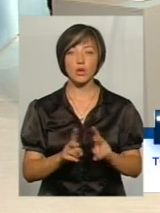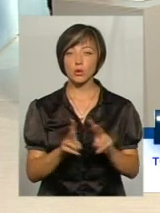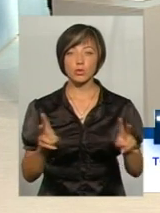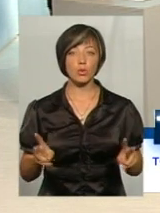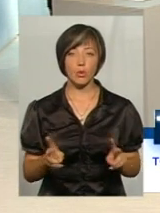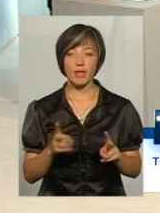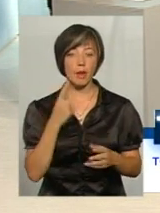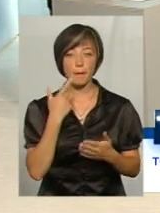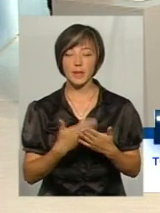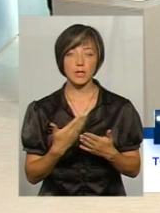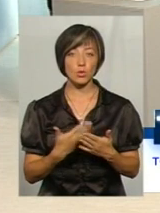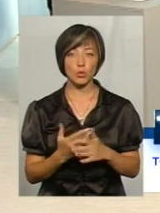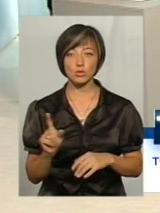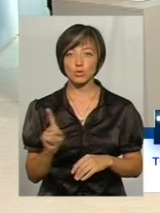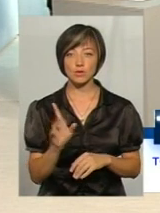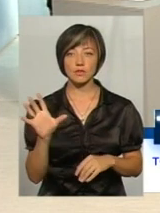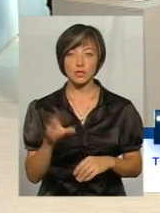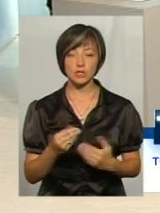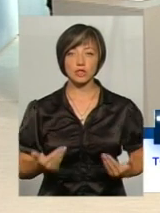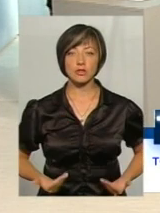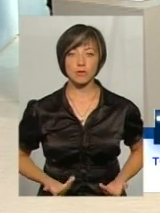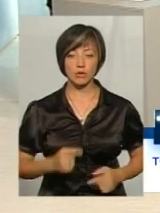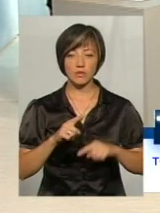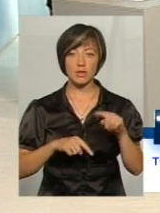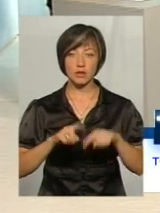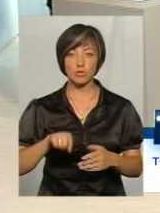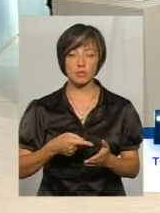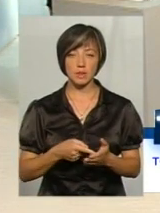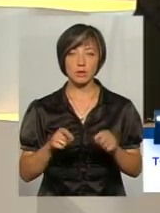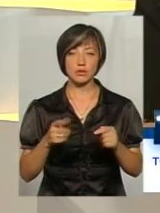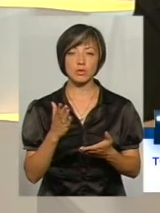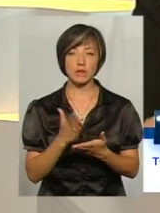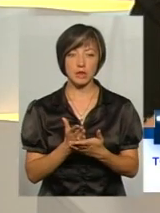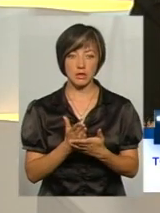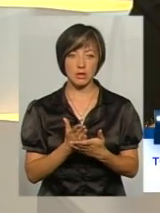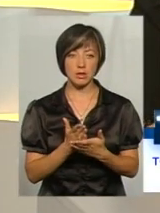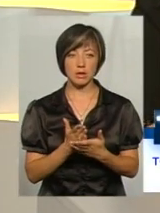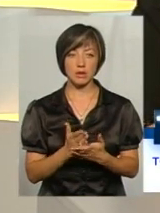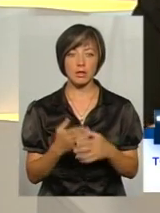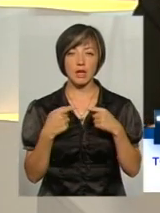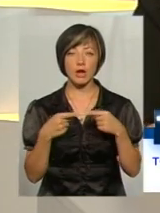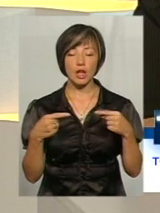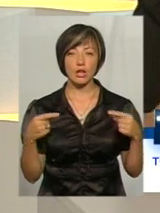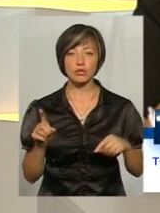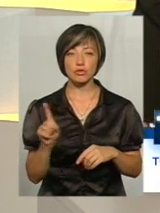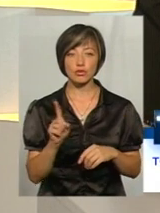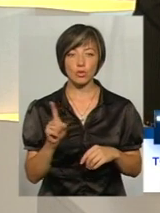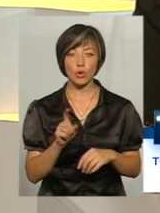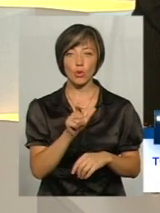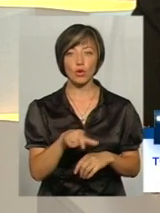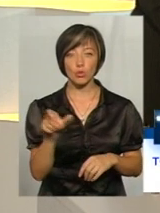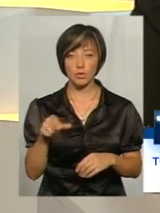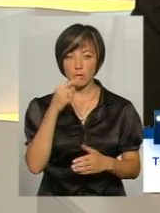напевно, не підозрює, що всі живуть в рідному місті, так, і тут є такі речі, що люди,